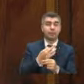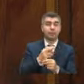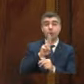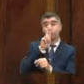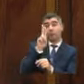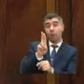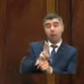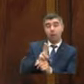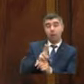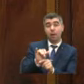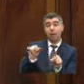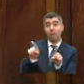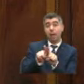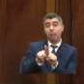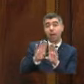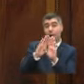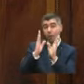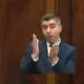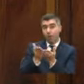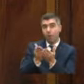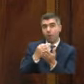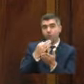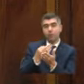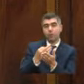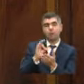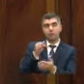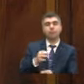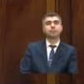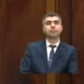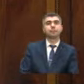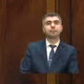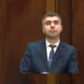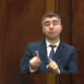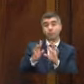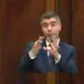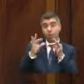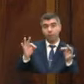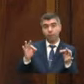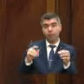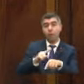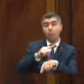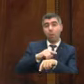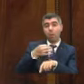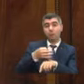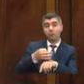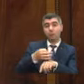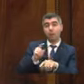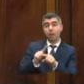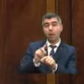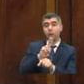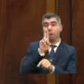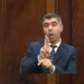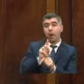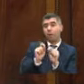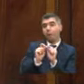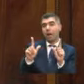الأولويات من حيث العموم، فقدمنا أولويات من حيث العموم، التفصيل يحتاج إلى سؤال أسئلة خاصة في